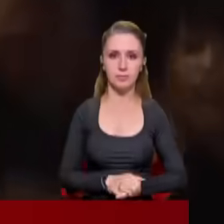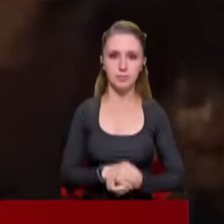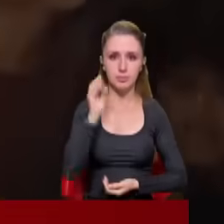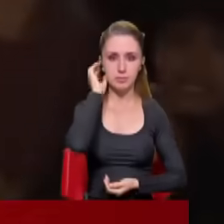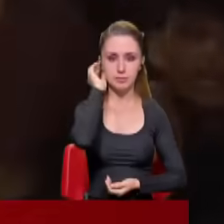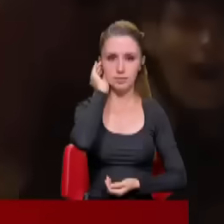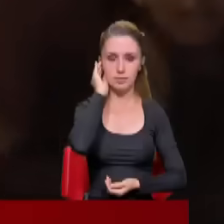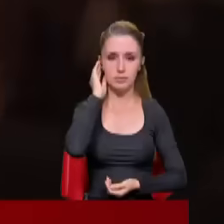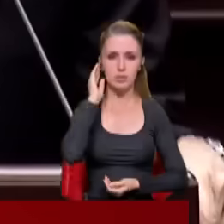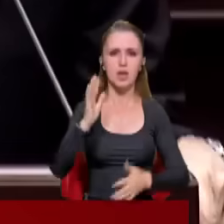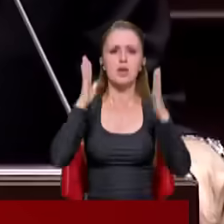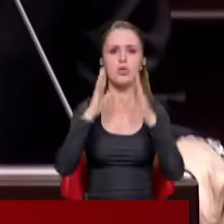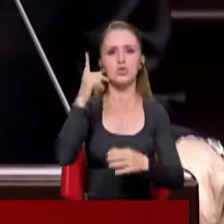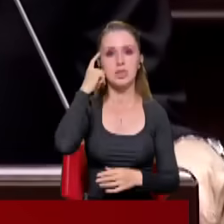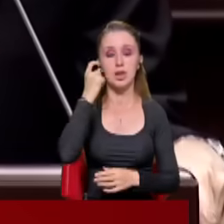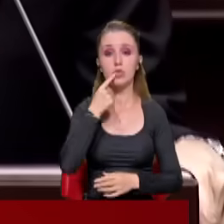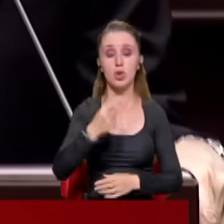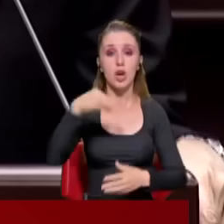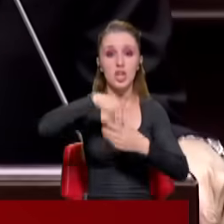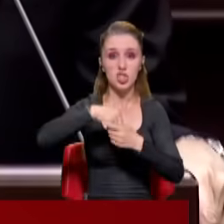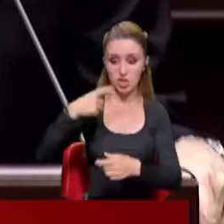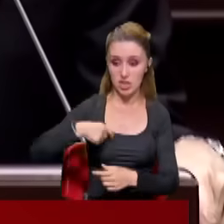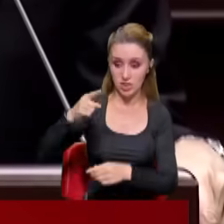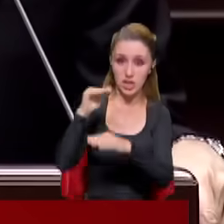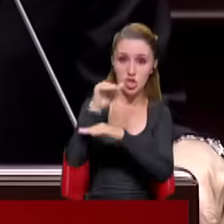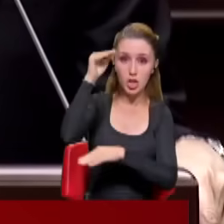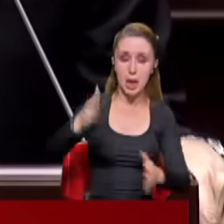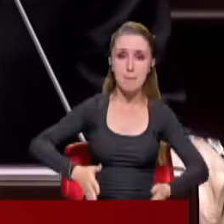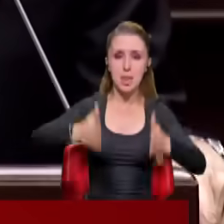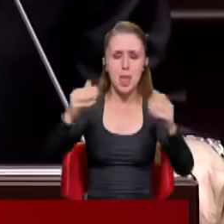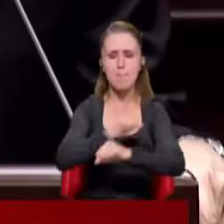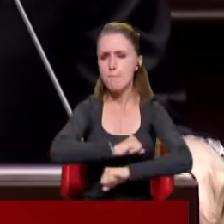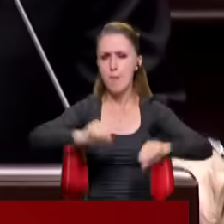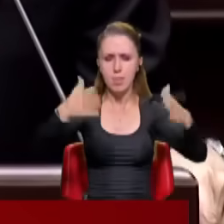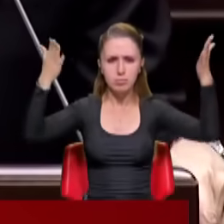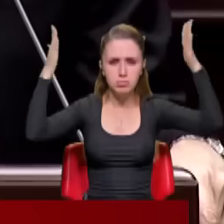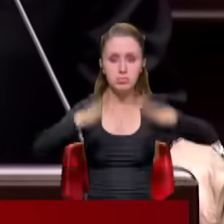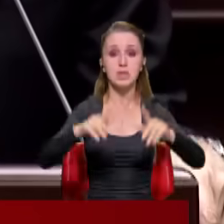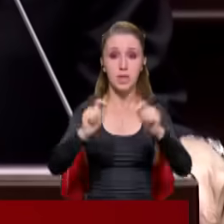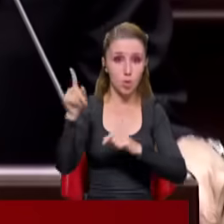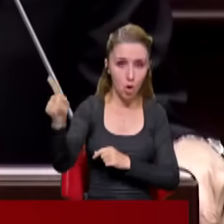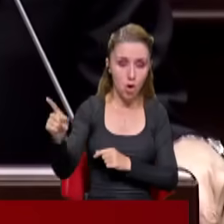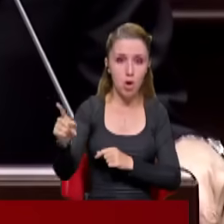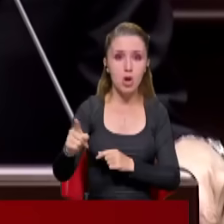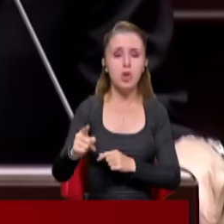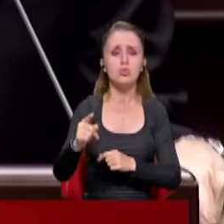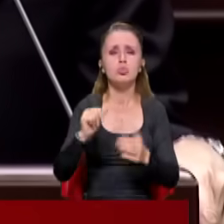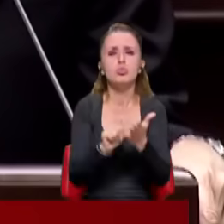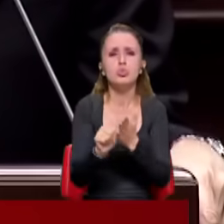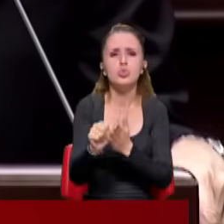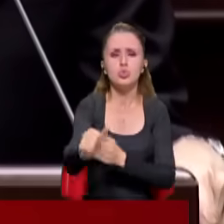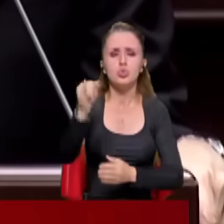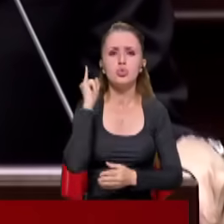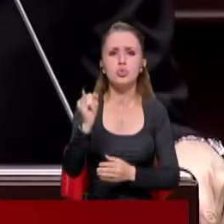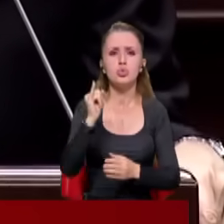İsrail Kahrolsun içinde sivillerin yaşadığı binaları bombalarla yerle Yeksan ederek her türlü utanç